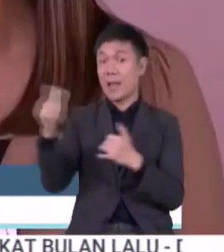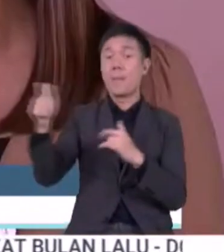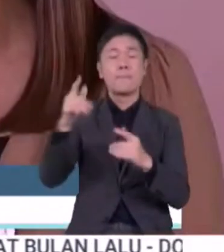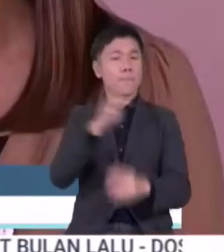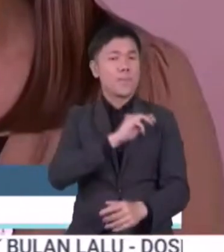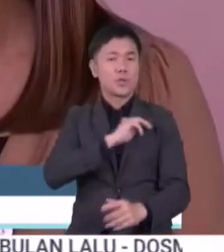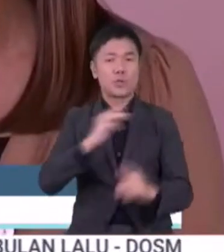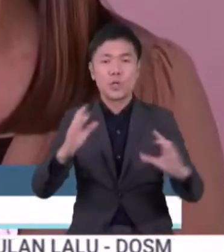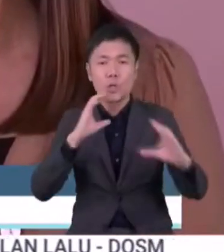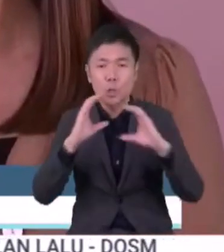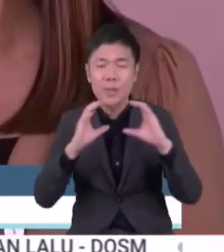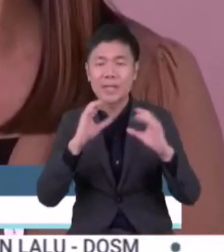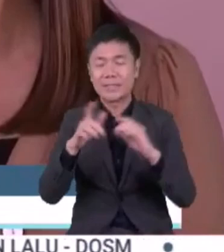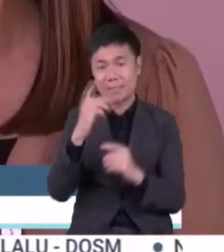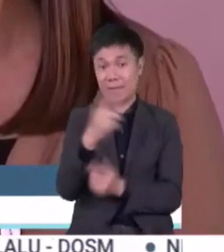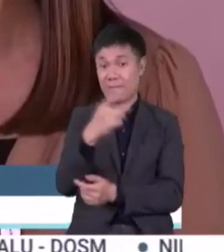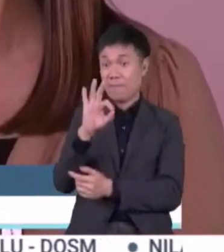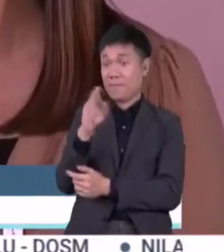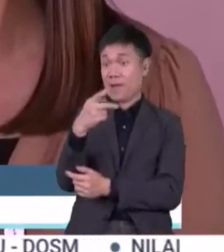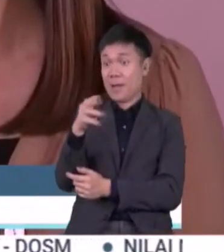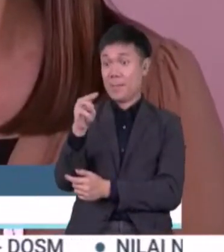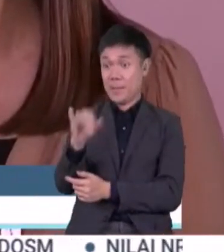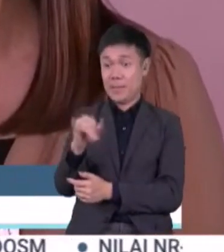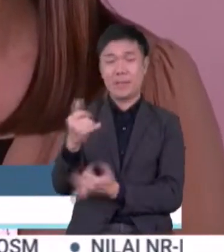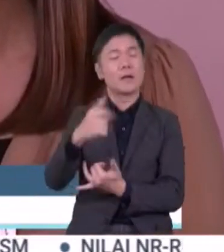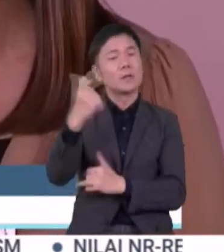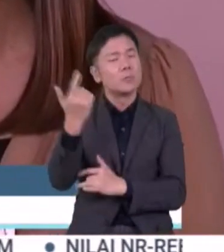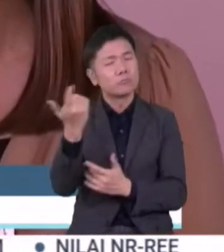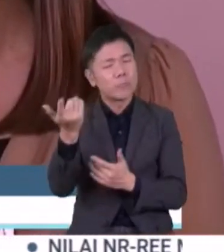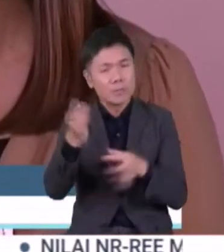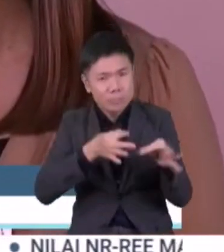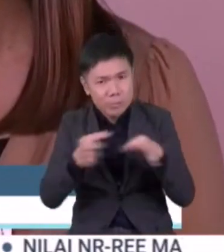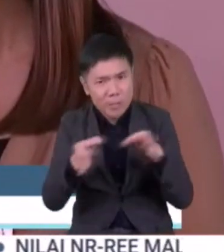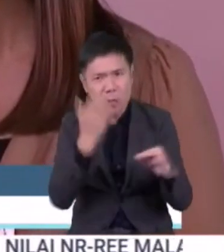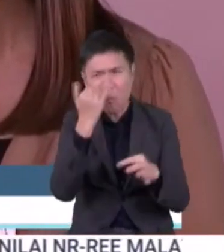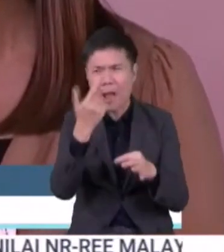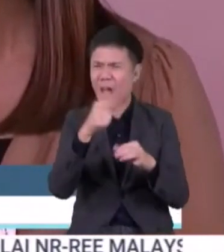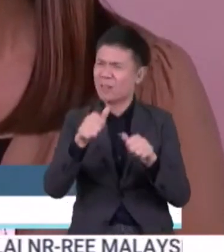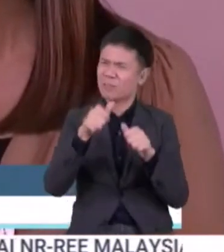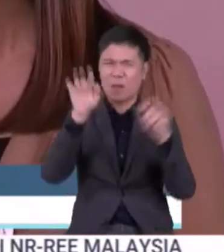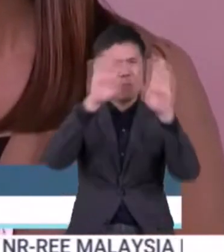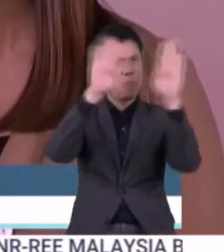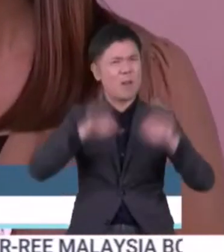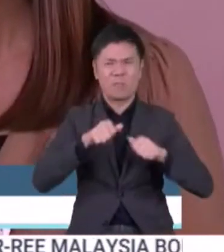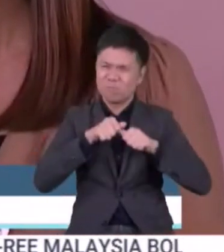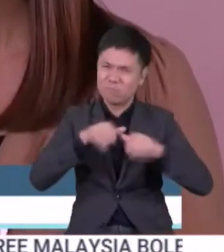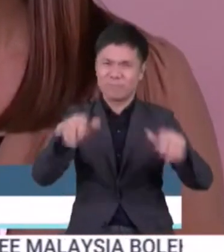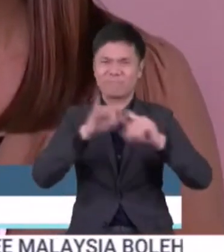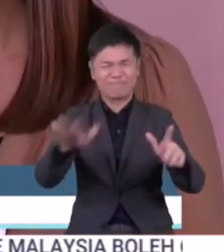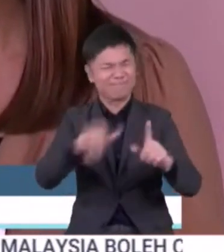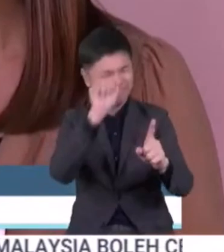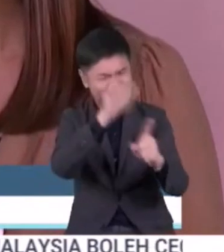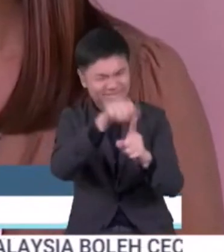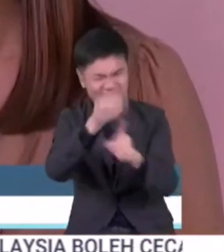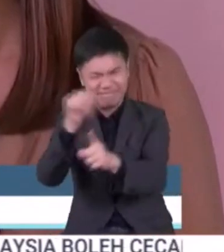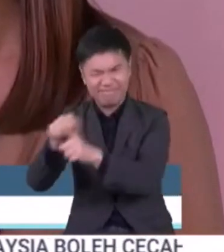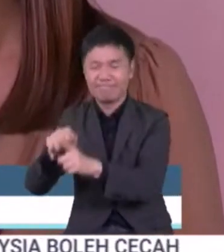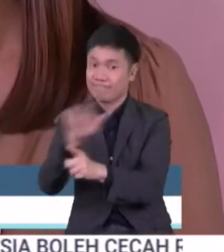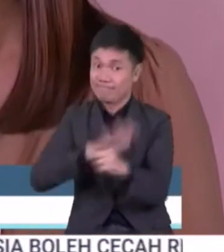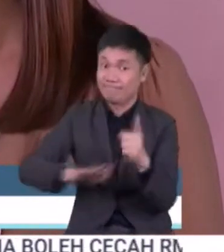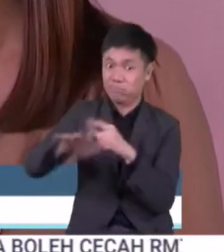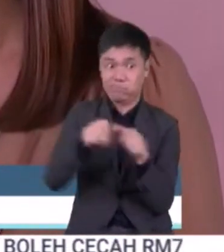komunikasi dan digital Fami Fadil berkata ia usaha menangkis penyebaran berita palsu dan fitnah dalam kalangan